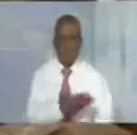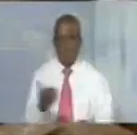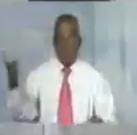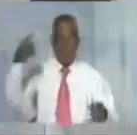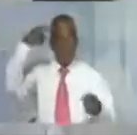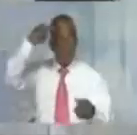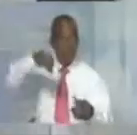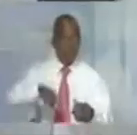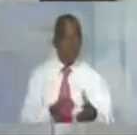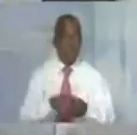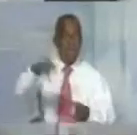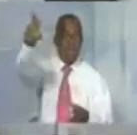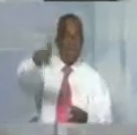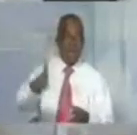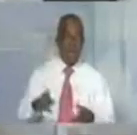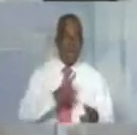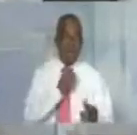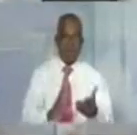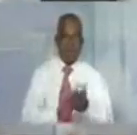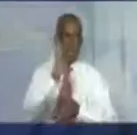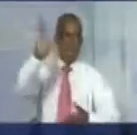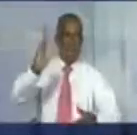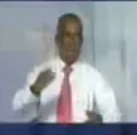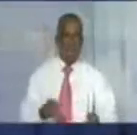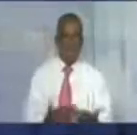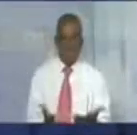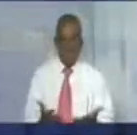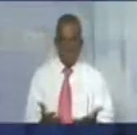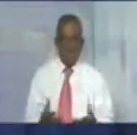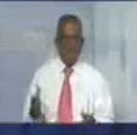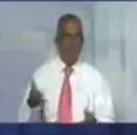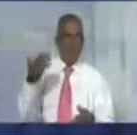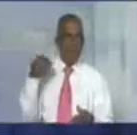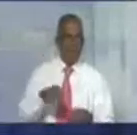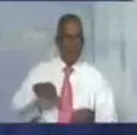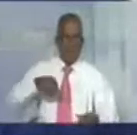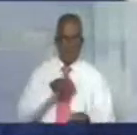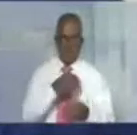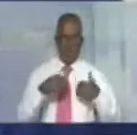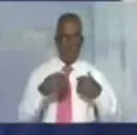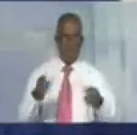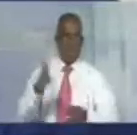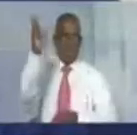San Pedro. Parce que nous avons eu un résultat en deçà de la moyenne nationale,